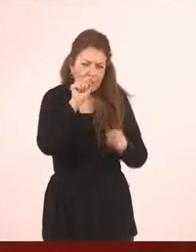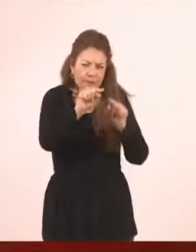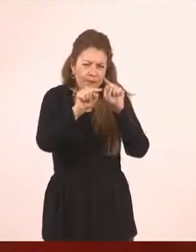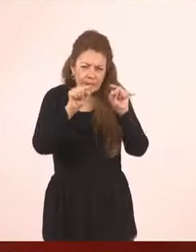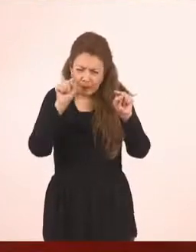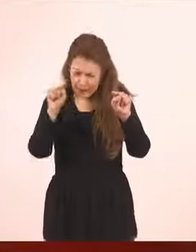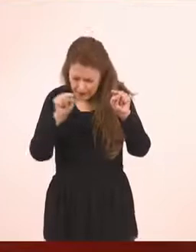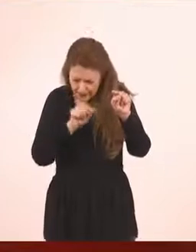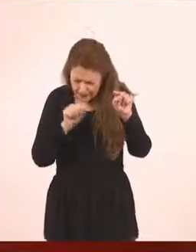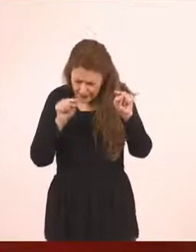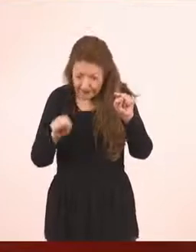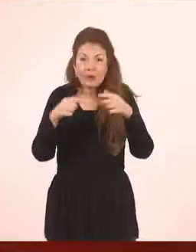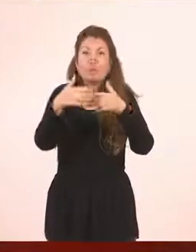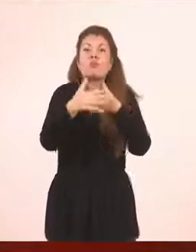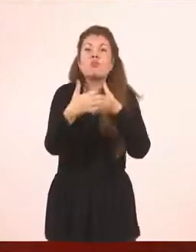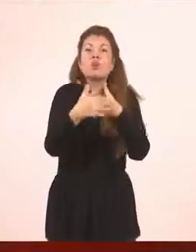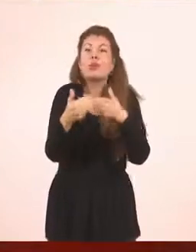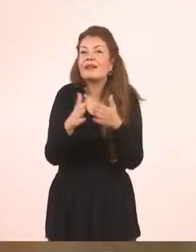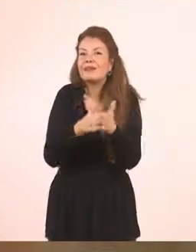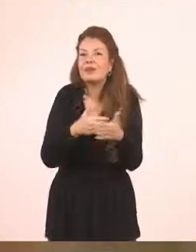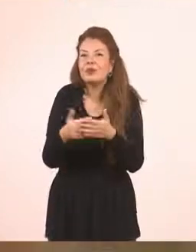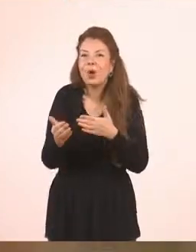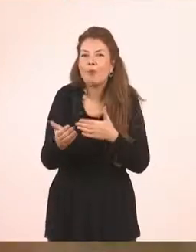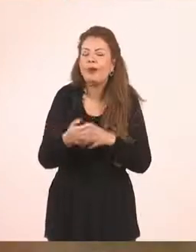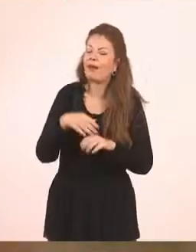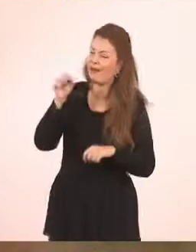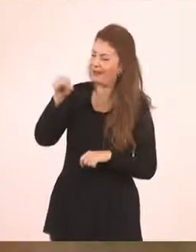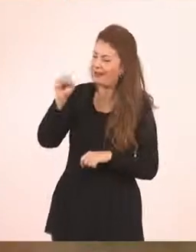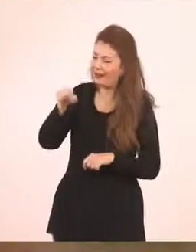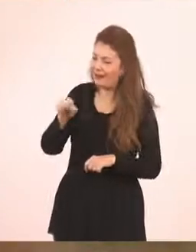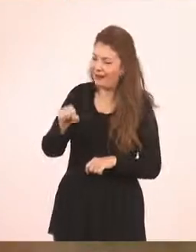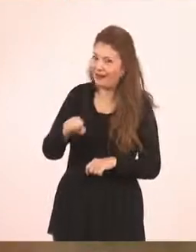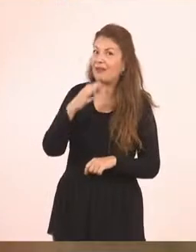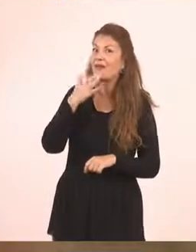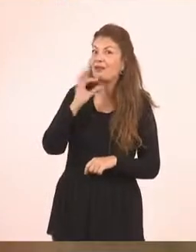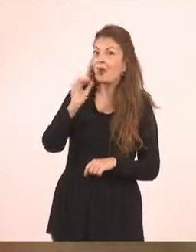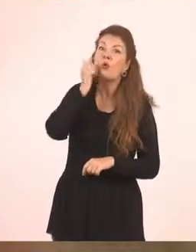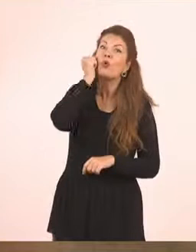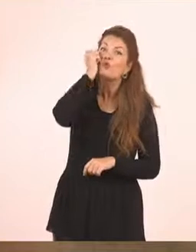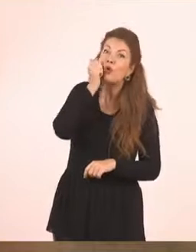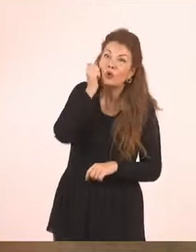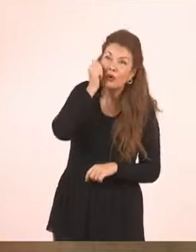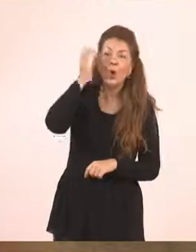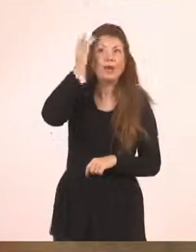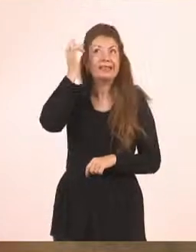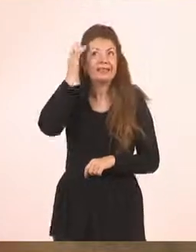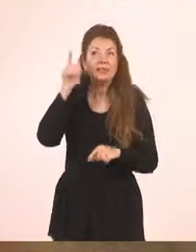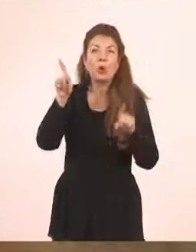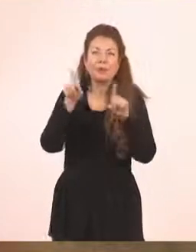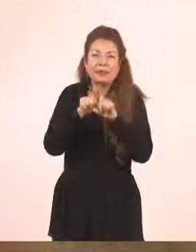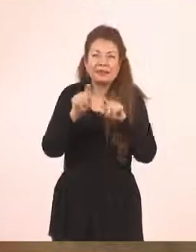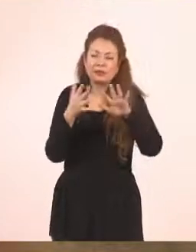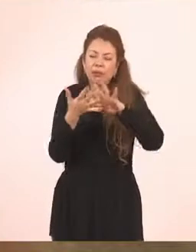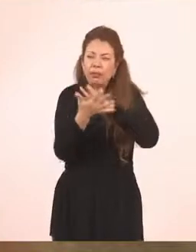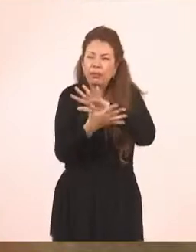Κάπου έχει πορτοκαλί. Βάλαμε κίτρινο, κόκκινο και μαζί μας βγάλανε και